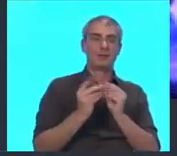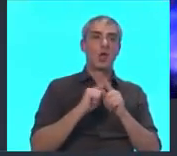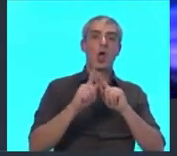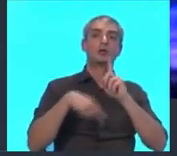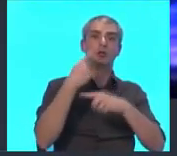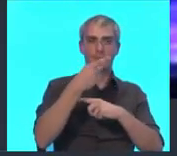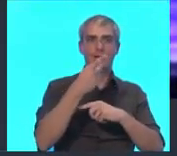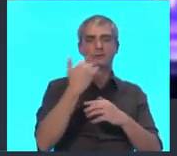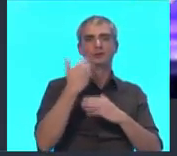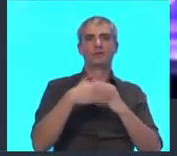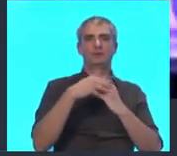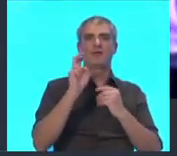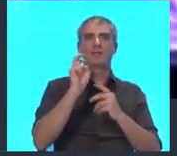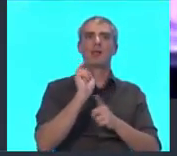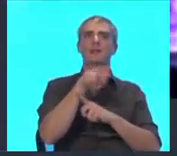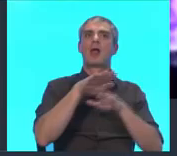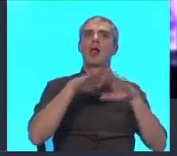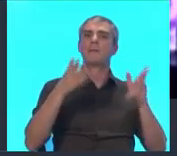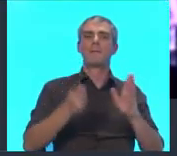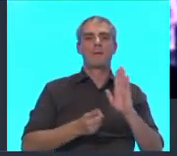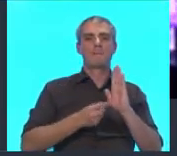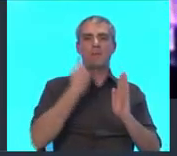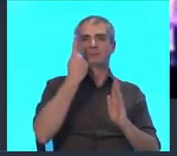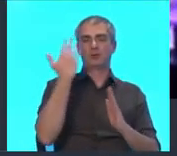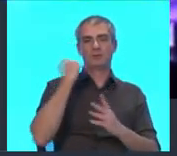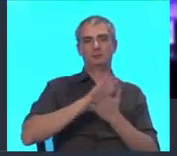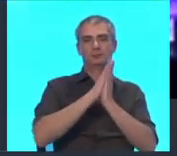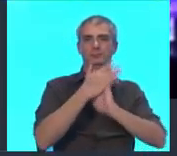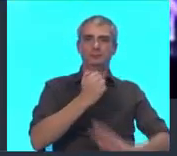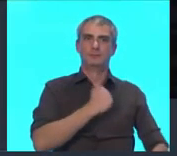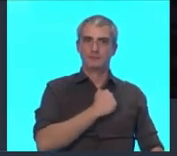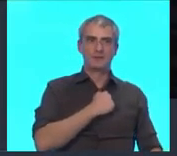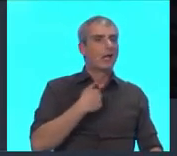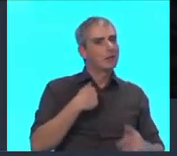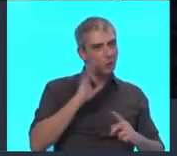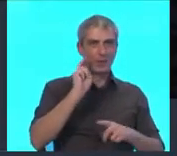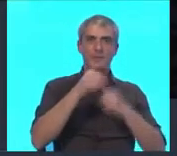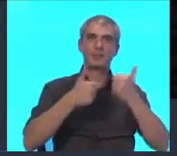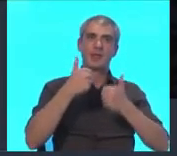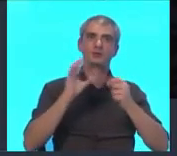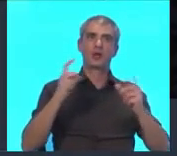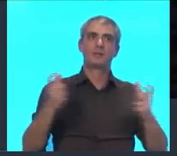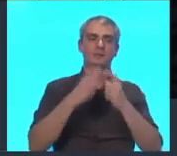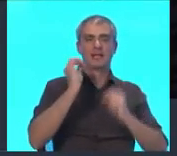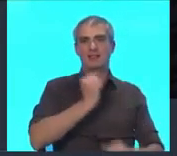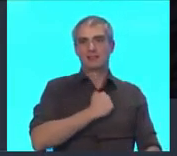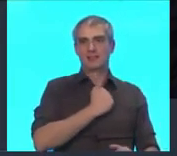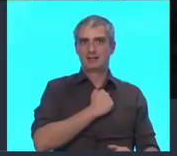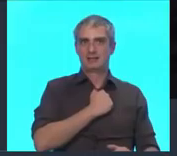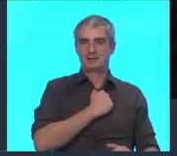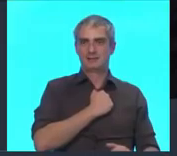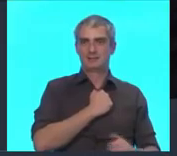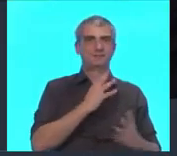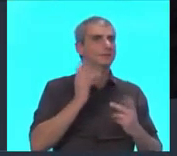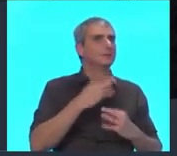סוף סוף ענבר על הבמה, בפעם הראשונה מאז חזרה בתשובה. אנחנו הולכות לתחרות כן, של המגזר הדתי, מה זה